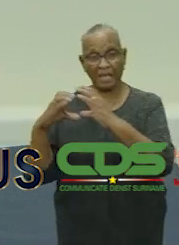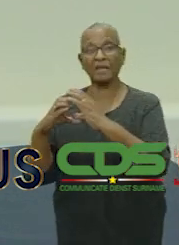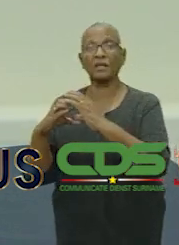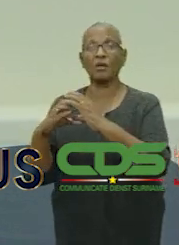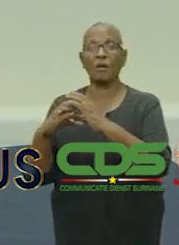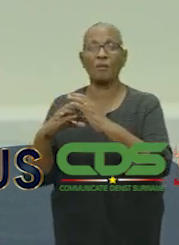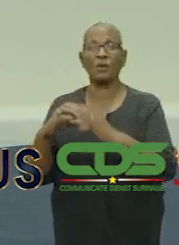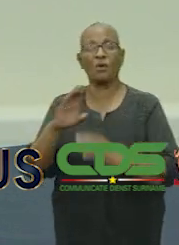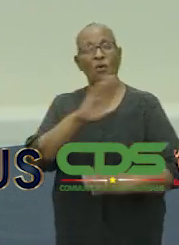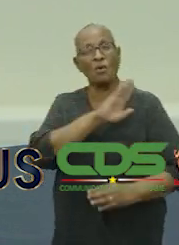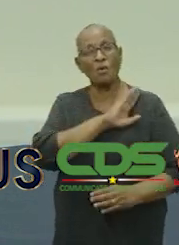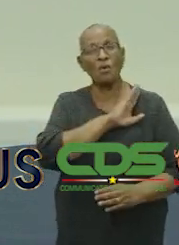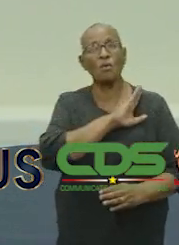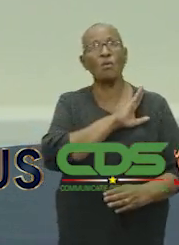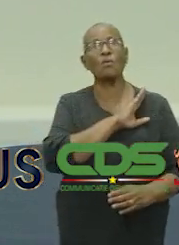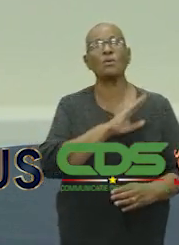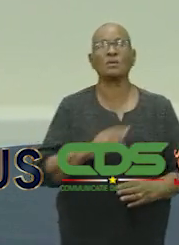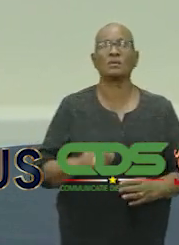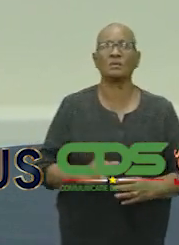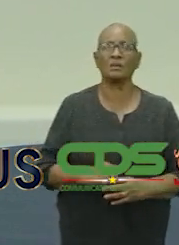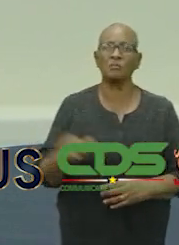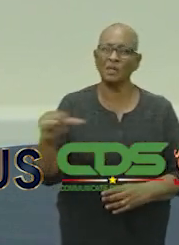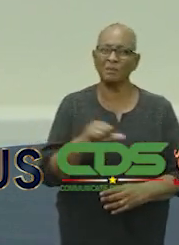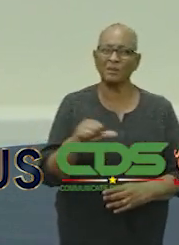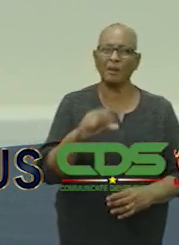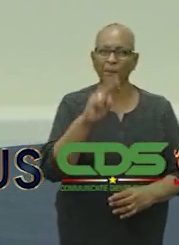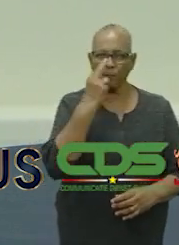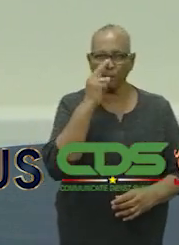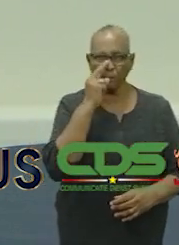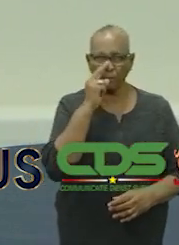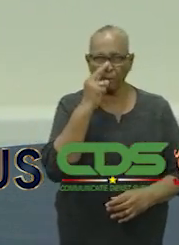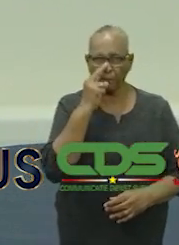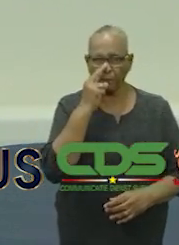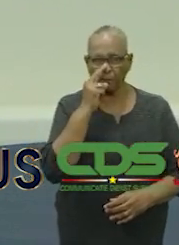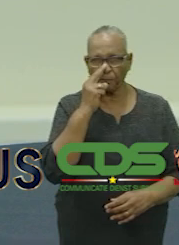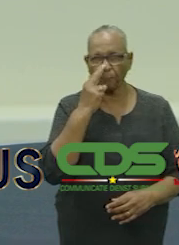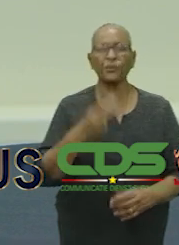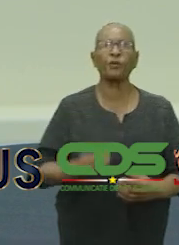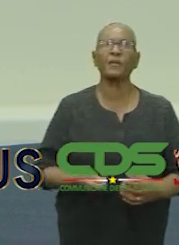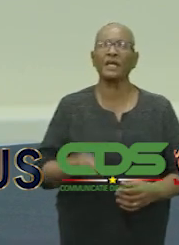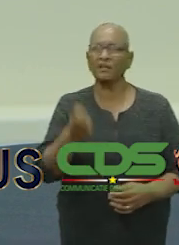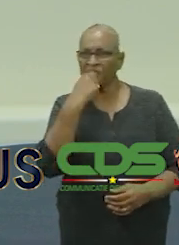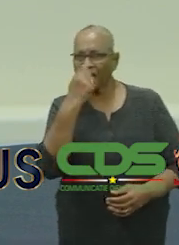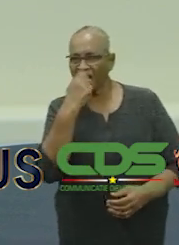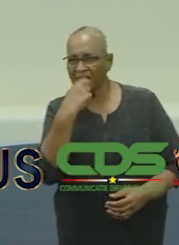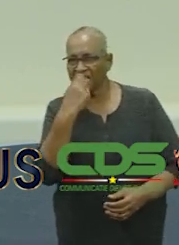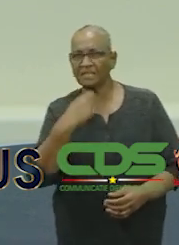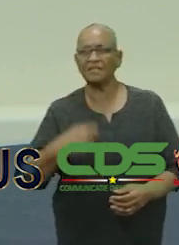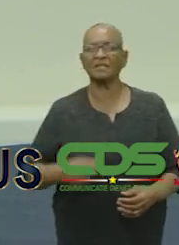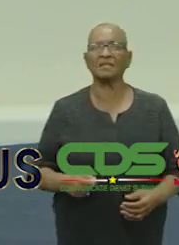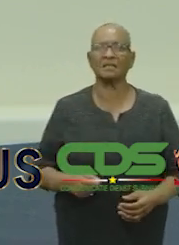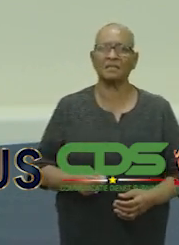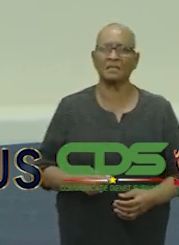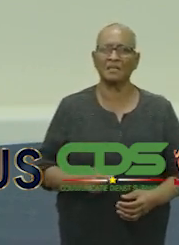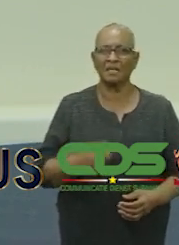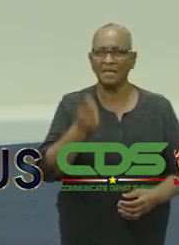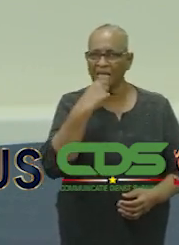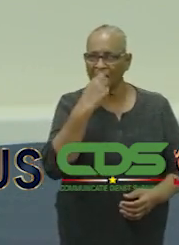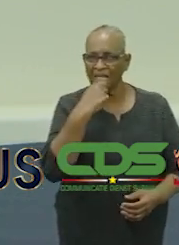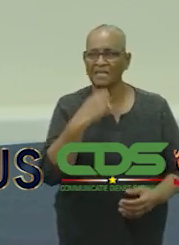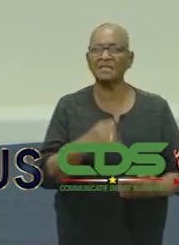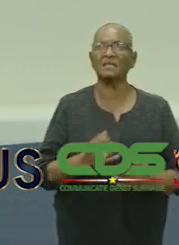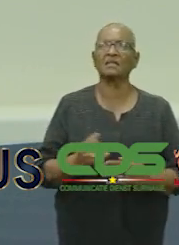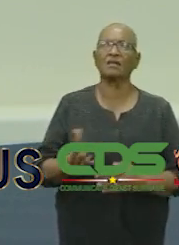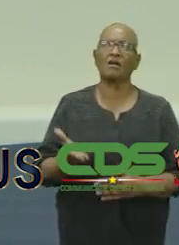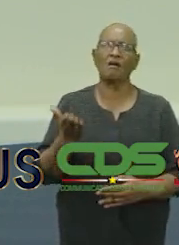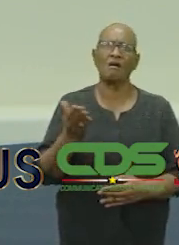een afspraak met de staatshoofden om te proberen om ons importbil van voedsel tegen eind volgend jaar met